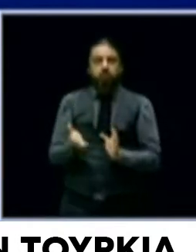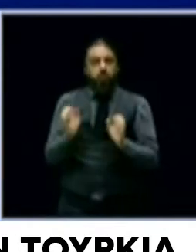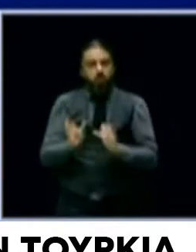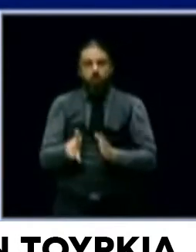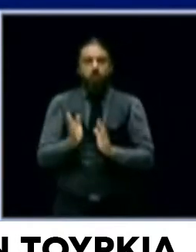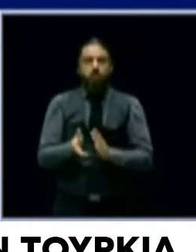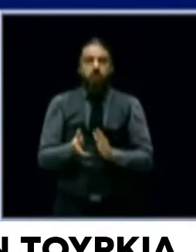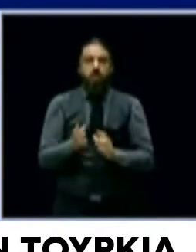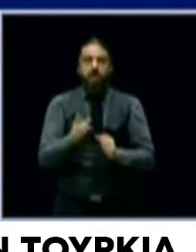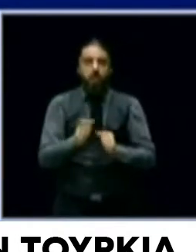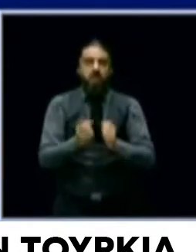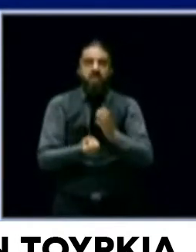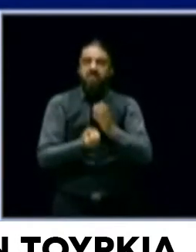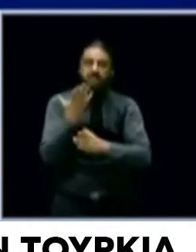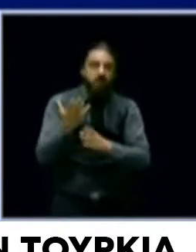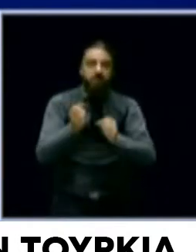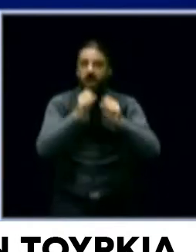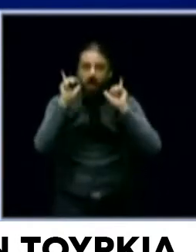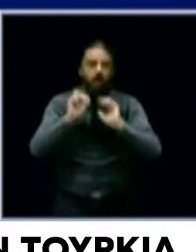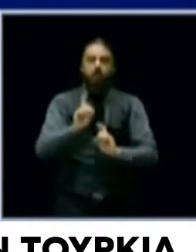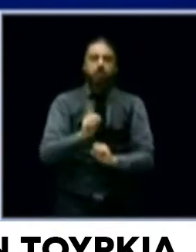αποτελεί είδηση. Ούτε